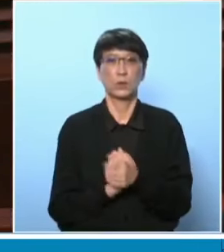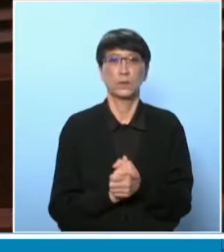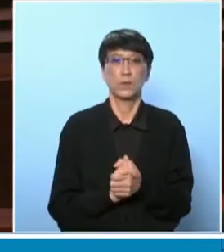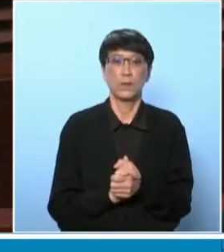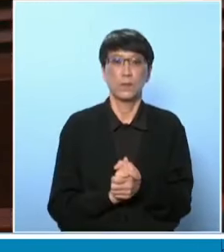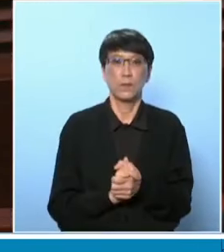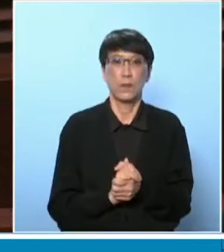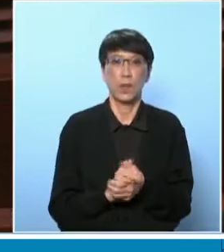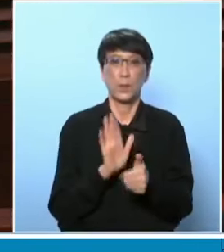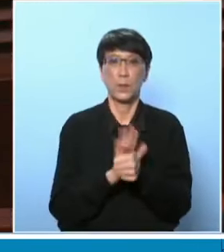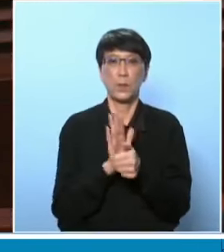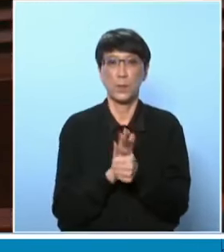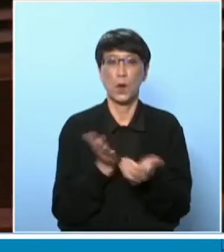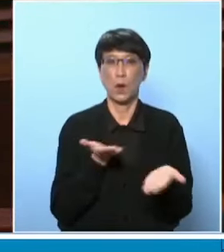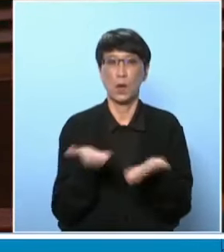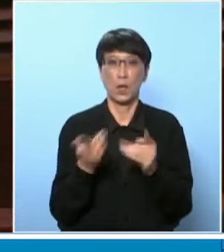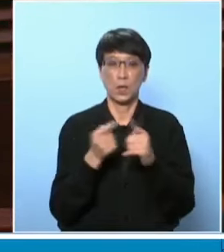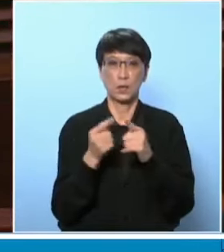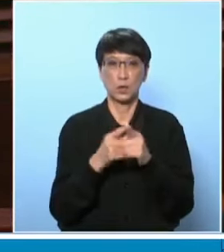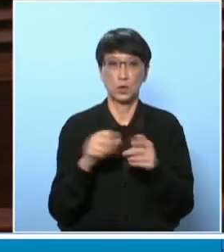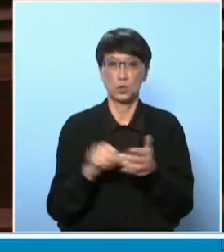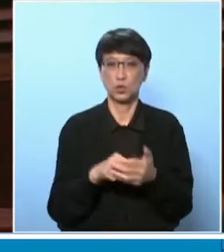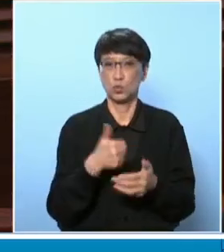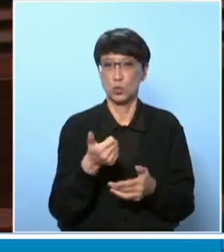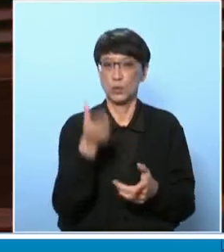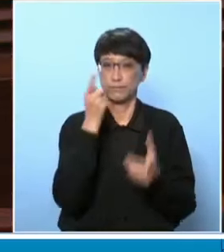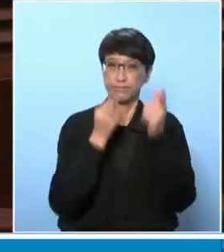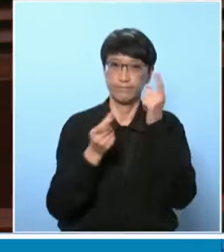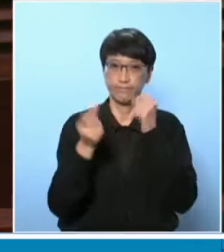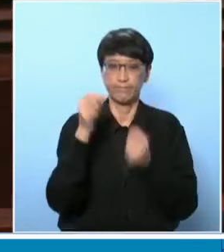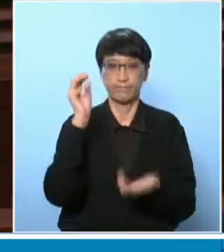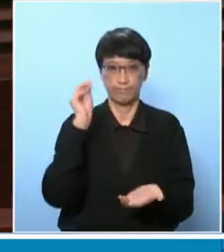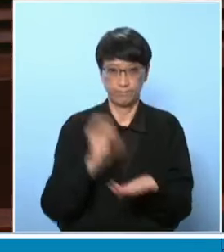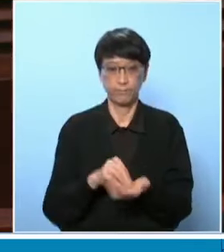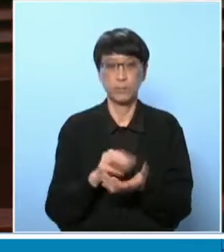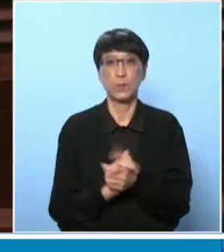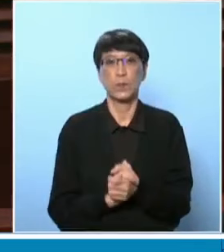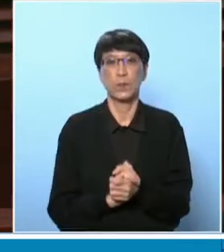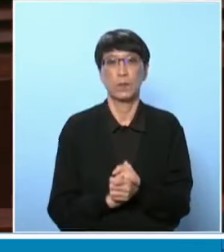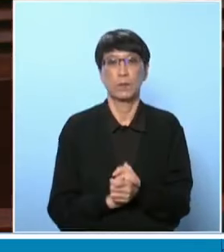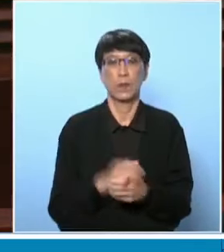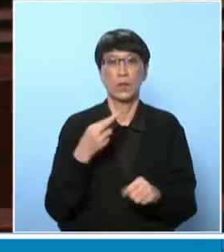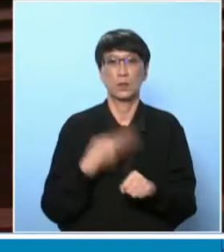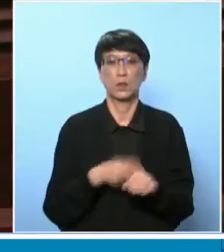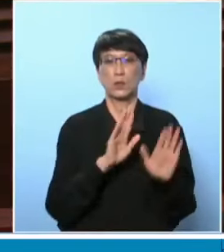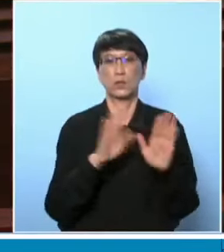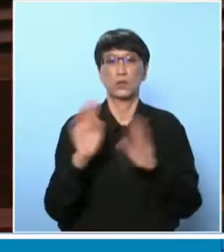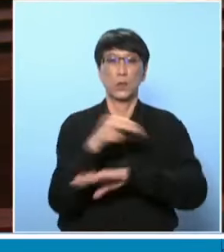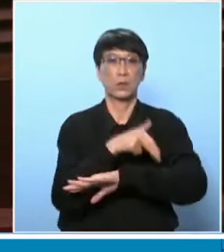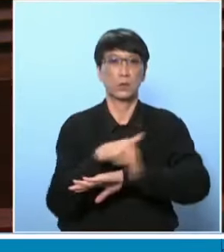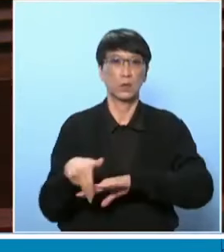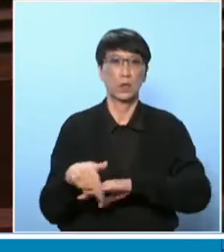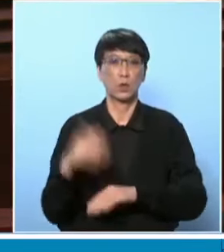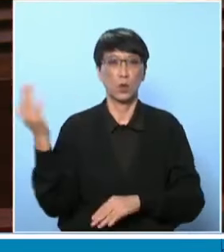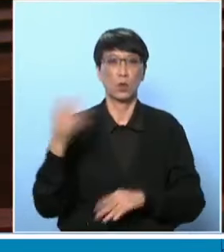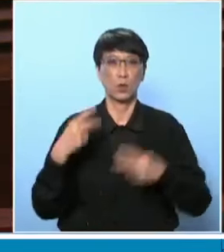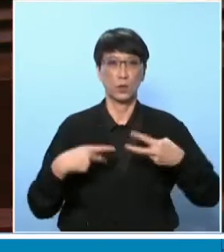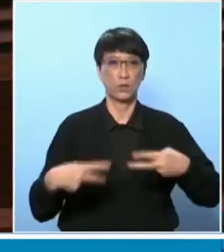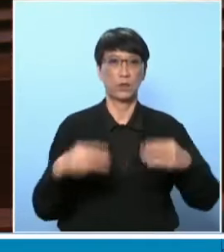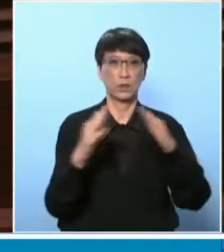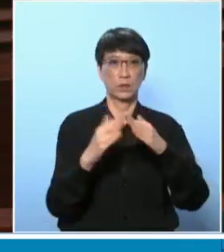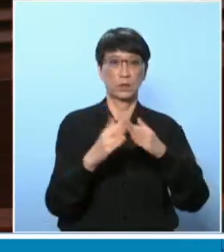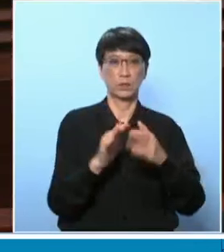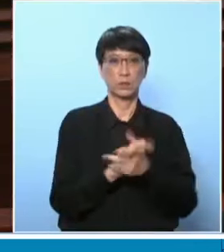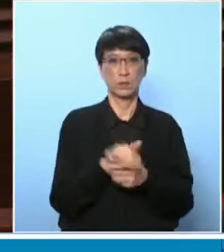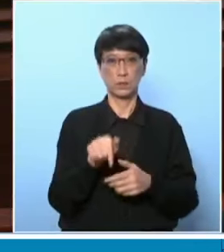員，作出為旅客提供最佳的體驗承諾。另外透過優質旅遊服務計劃，旅發局會繼續提